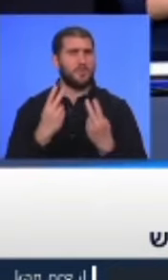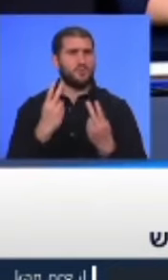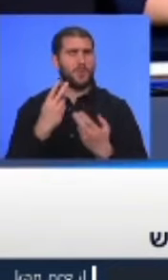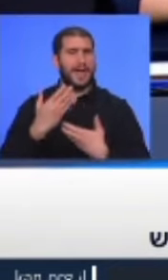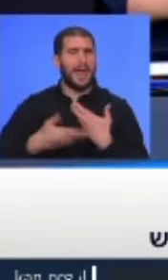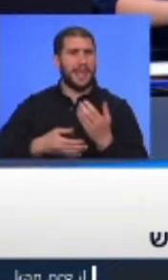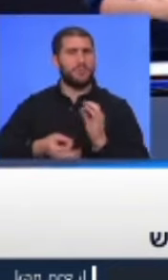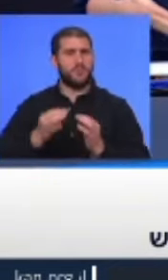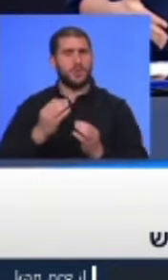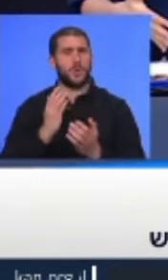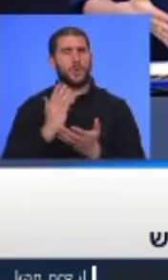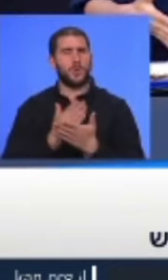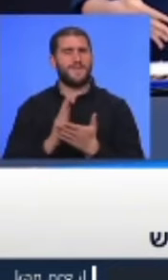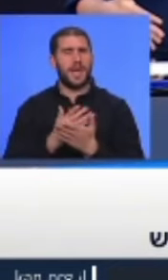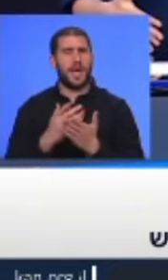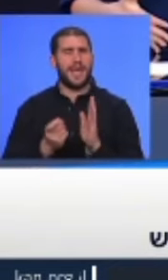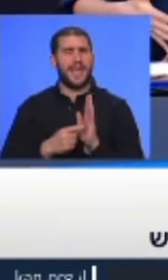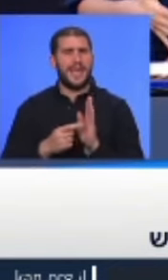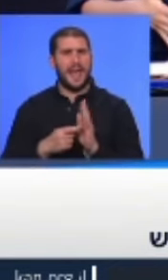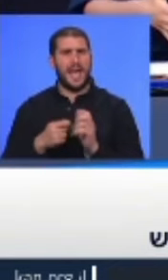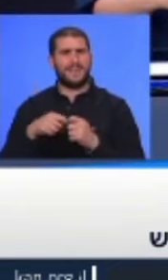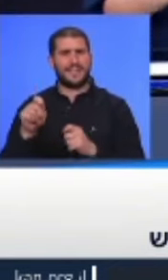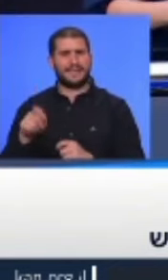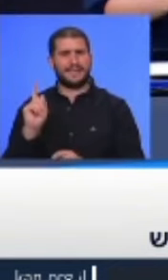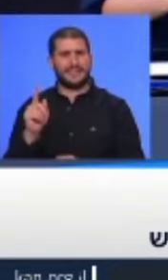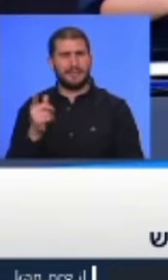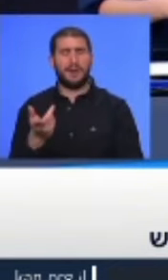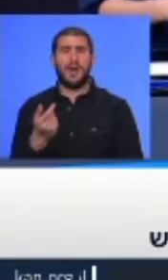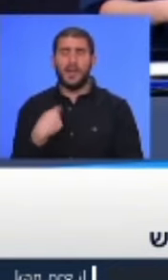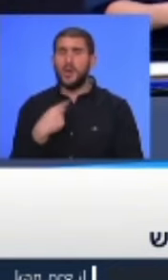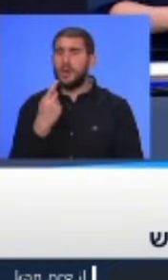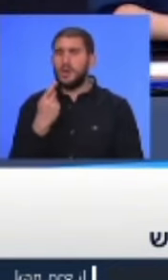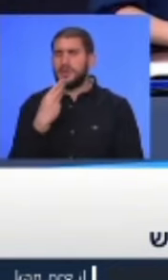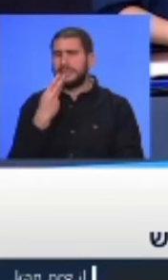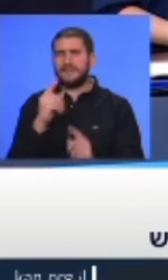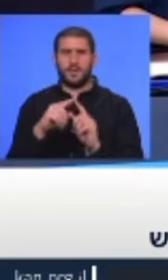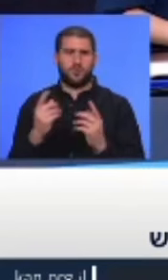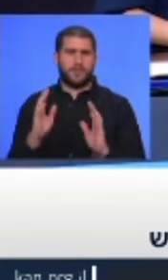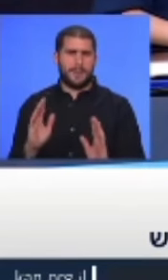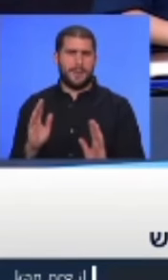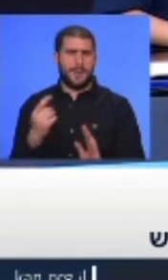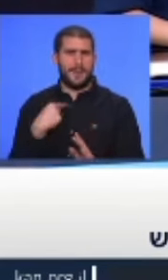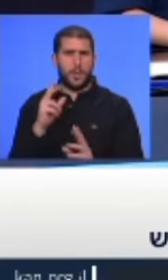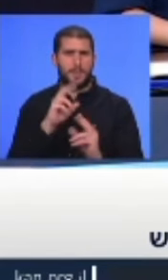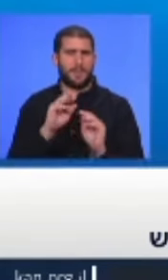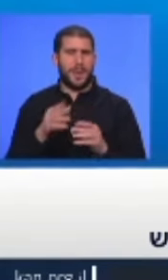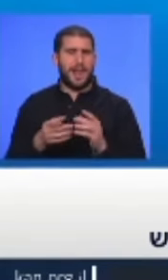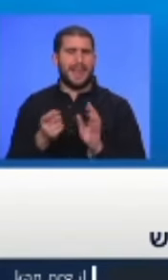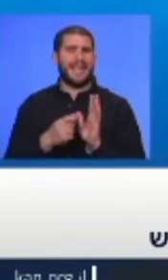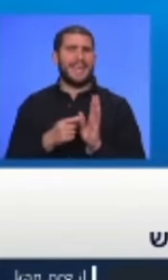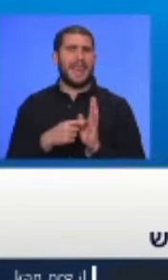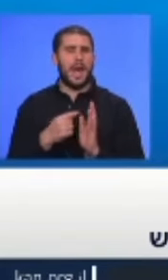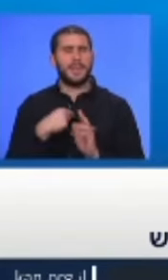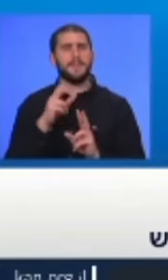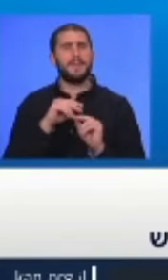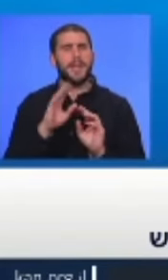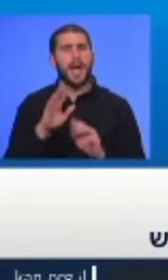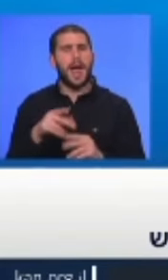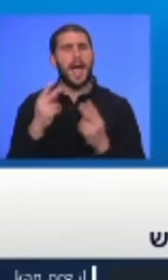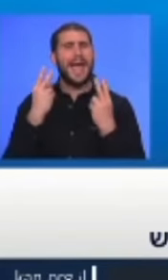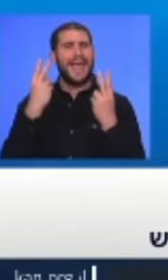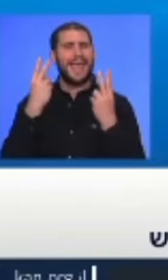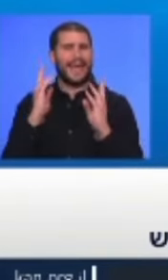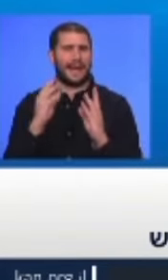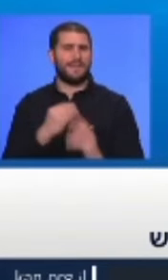שקובע עילה כשחברי הכנסת נדרשים לשבת בהליך מעין שפטי. אנחנו מדברות בשפה אחרת בשלב הזה. אני לא מדברת על עילות. אני מדברת על ערכים,